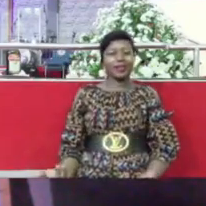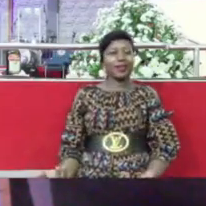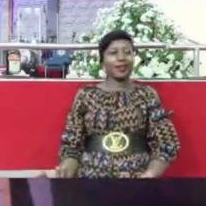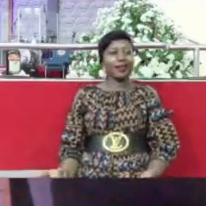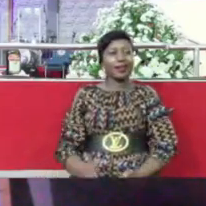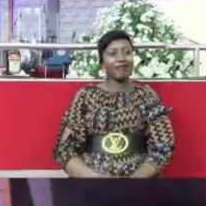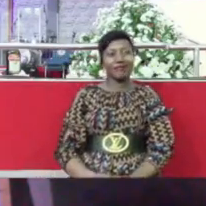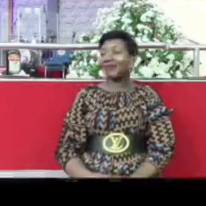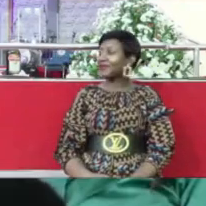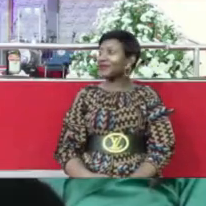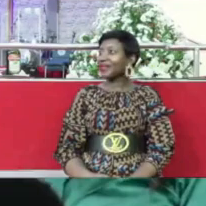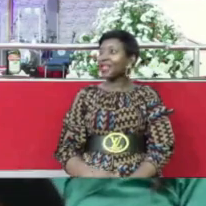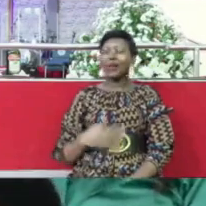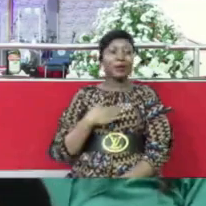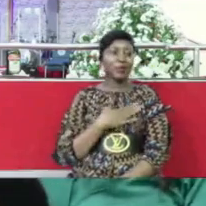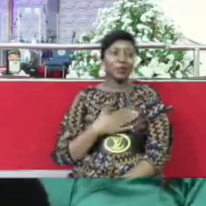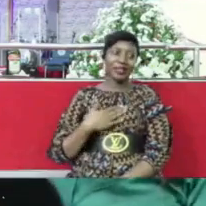la Bwana. Tafadhali.